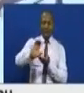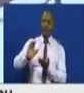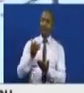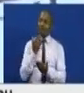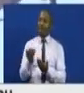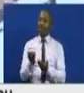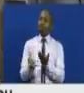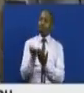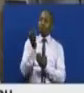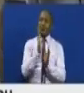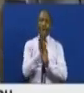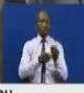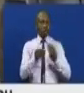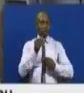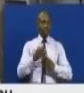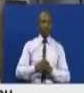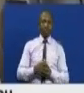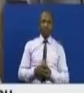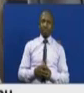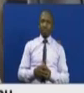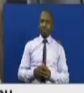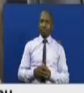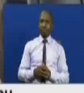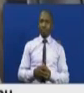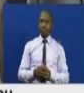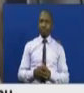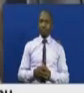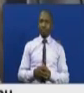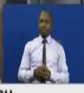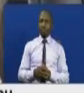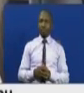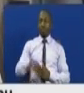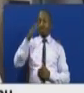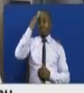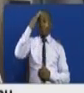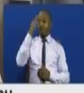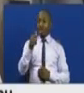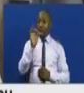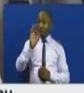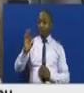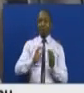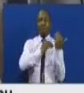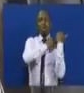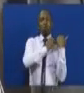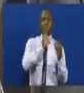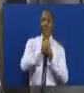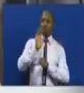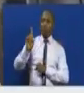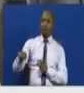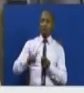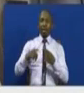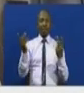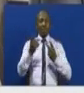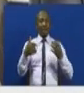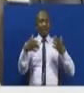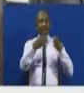kiuchumi. Fahamu kwamba TFF yenyewe ina majukumu mengi, lakini pia ni kwamba na vilabu navyo hasa kipindi